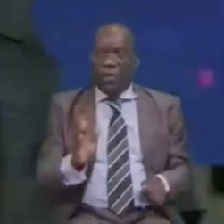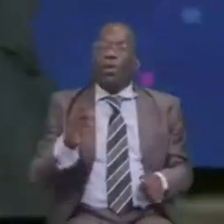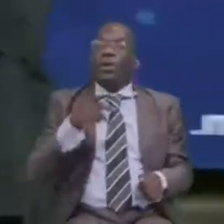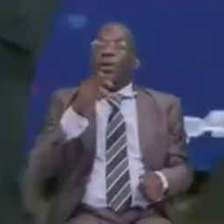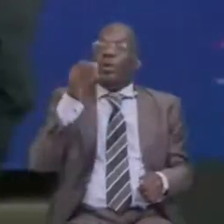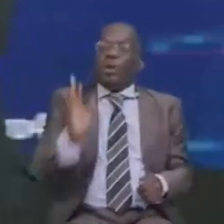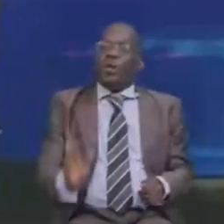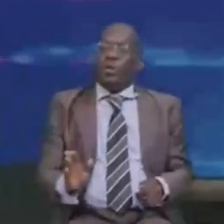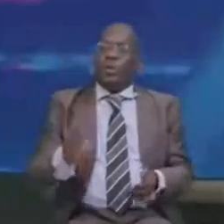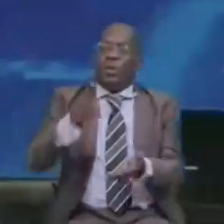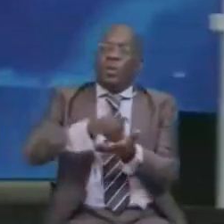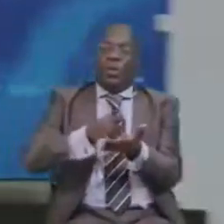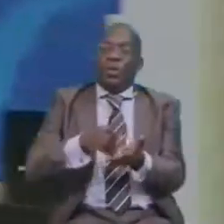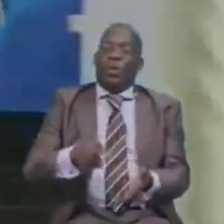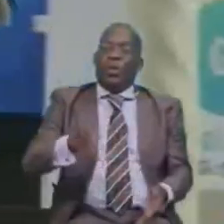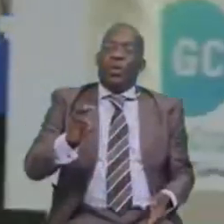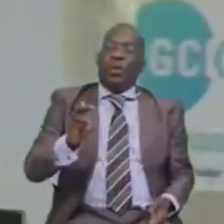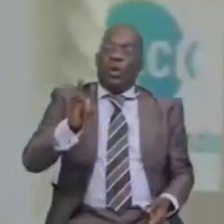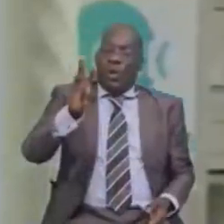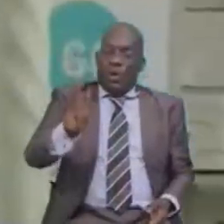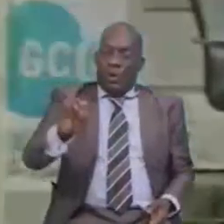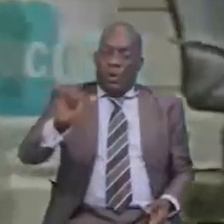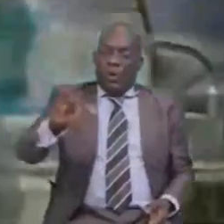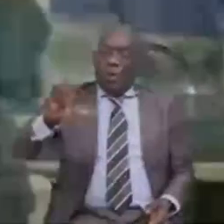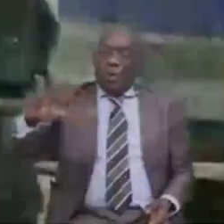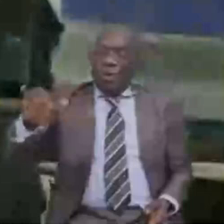W. William Folon Chokomwe.